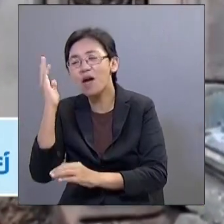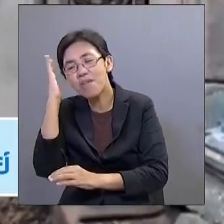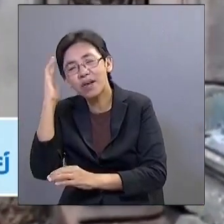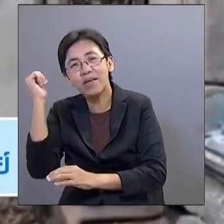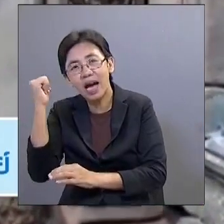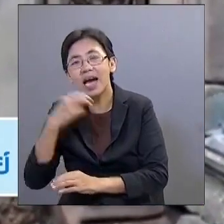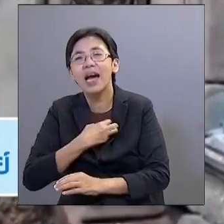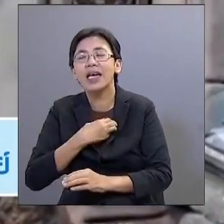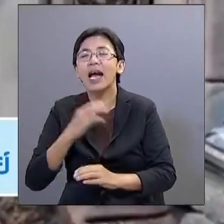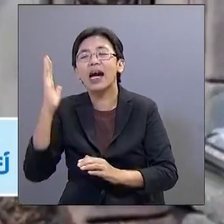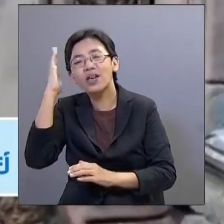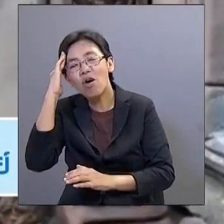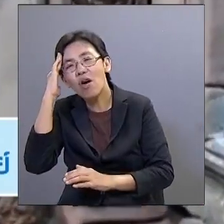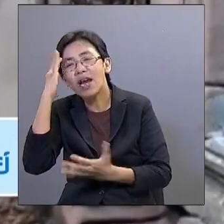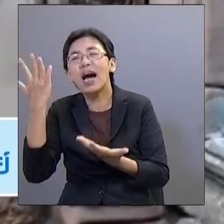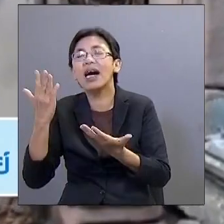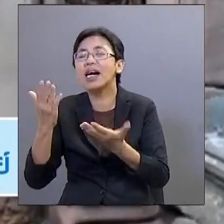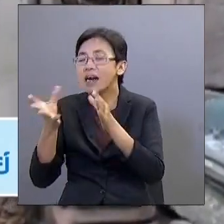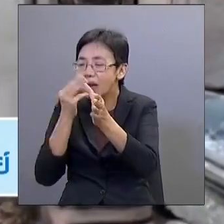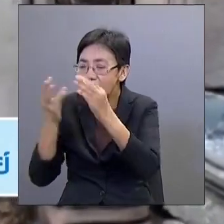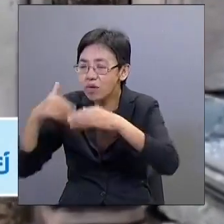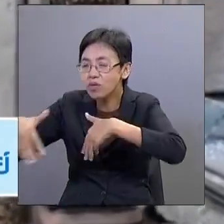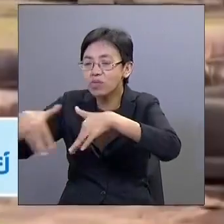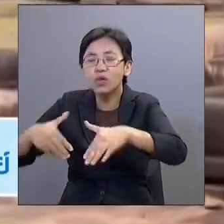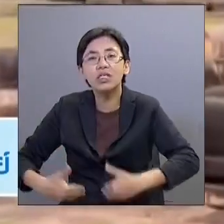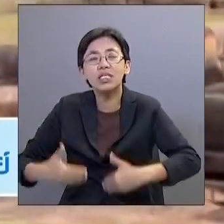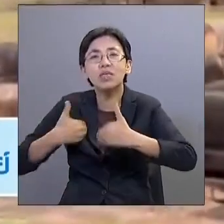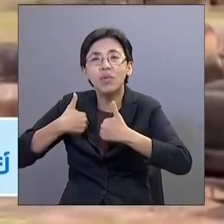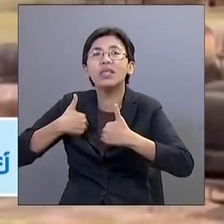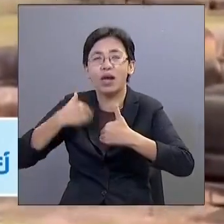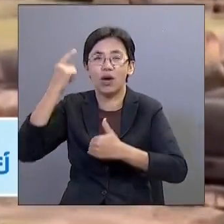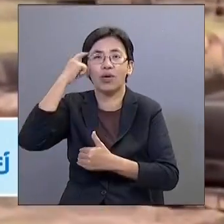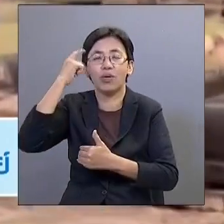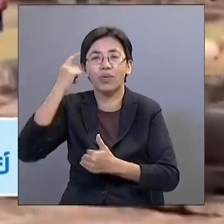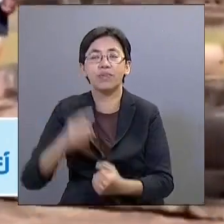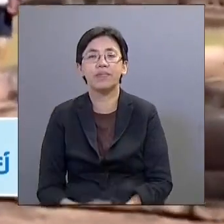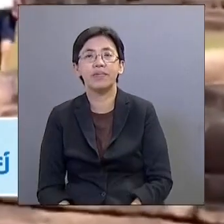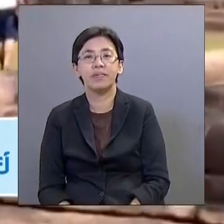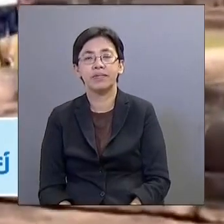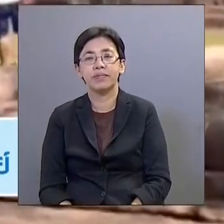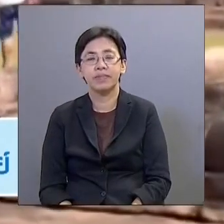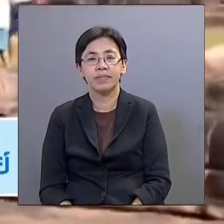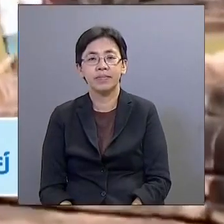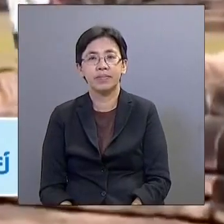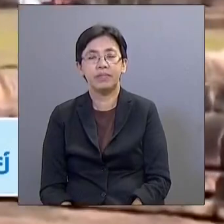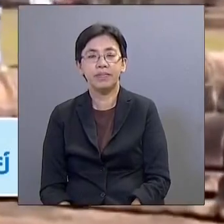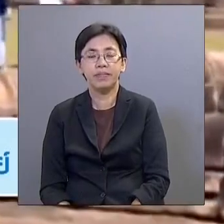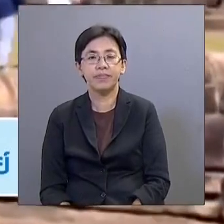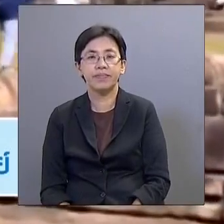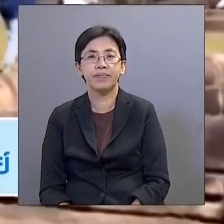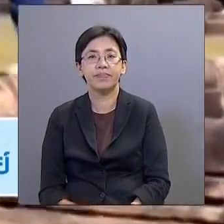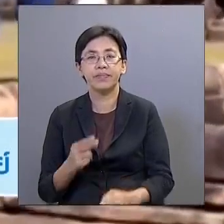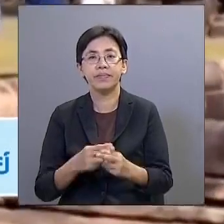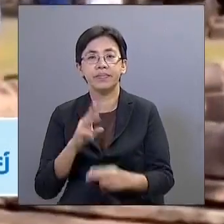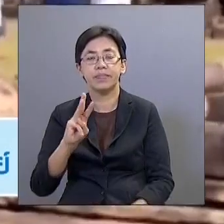นใจจะพักค้างและต้องการสัมผัสวิถีชีวิตชุมชนในท้องถิ่นอีกด้วยค่ะ เอาละครับแล้วก็คุณวิมาล